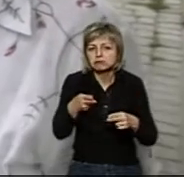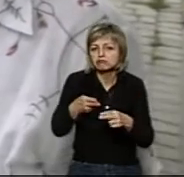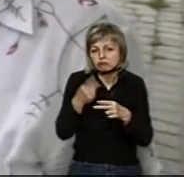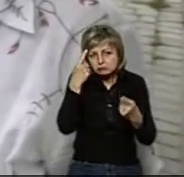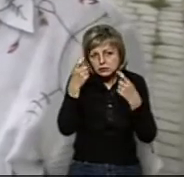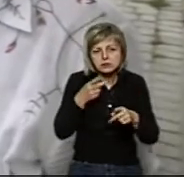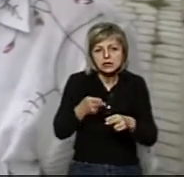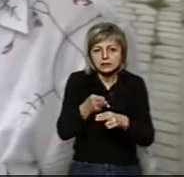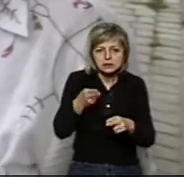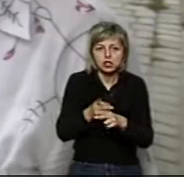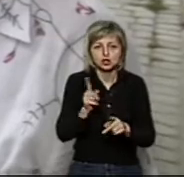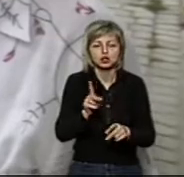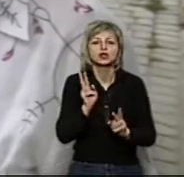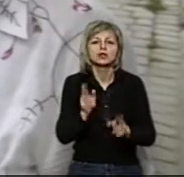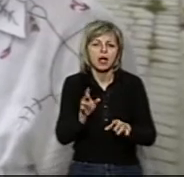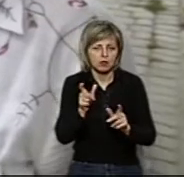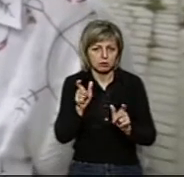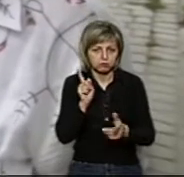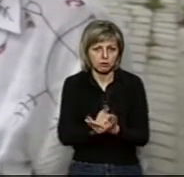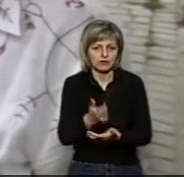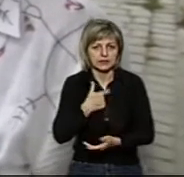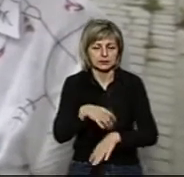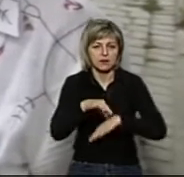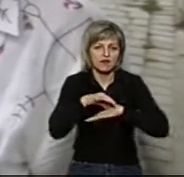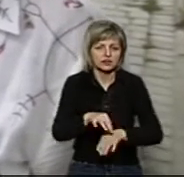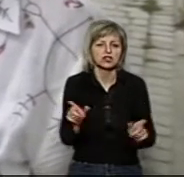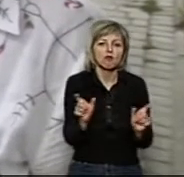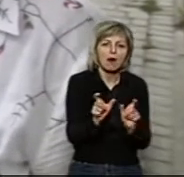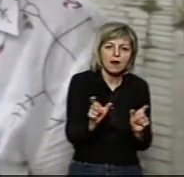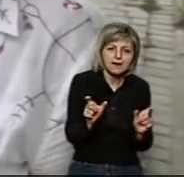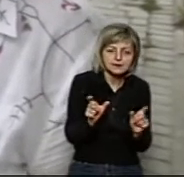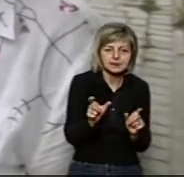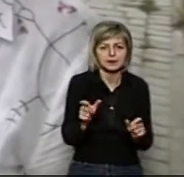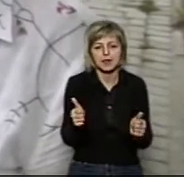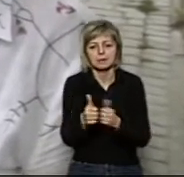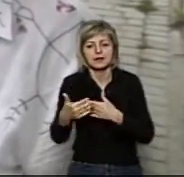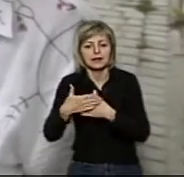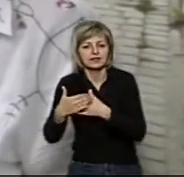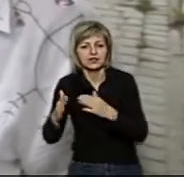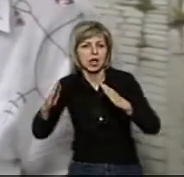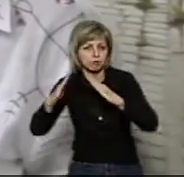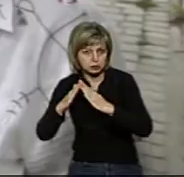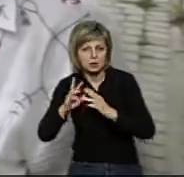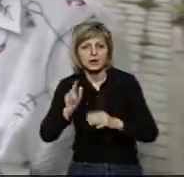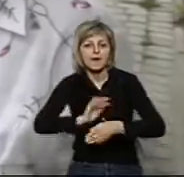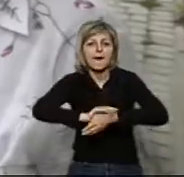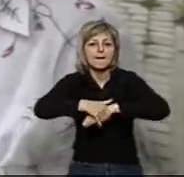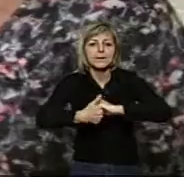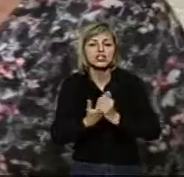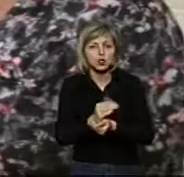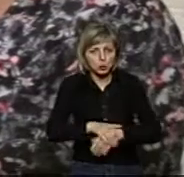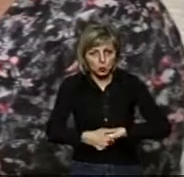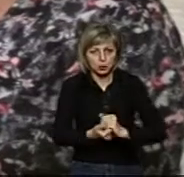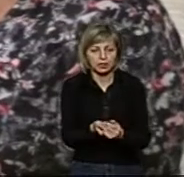як ми повинні себе вести в магазинах, біля дверей будинку, і як мити руки,